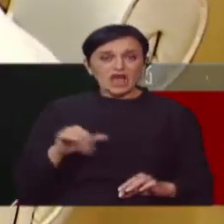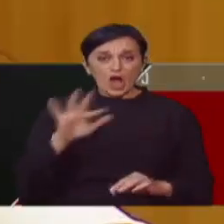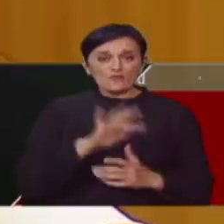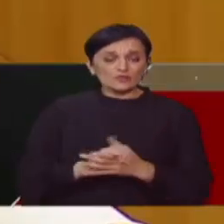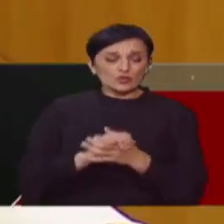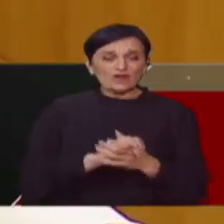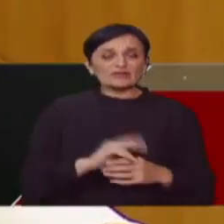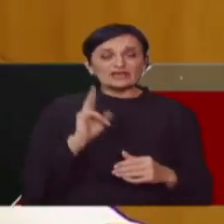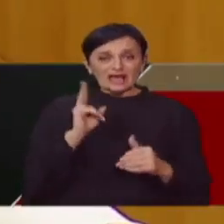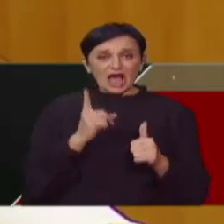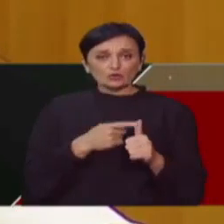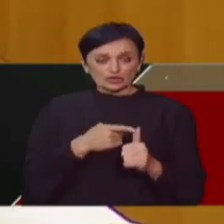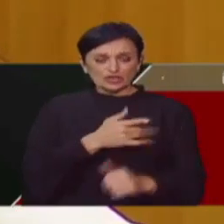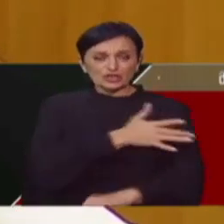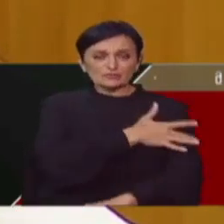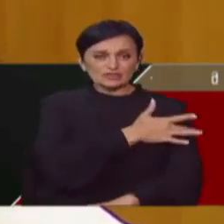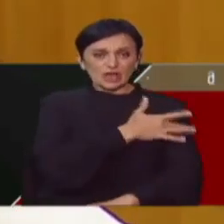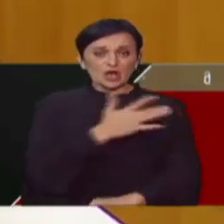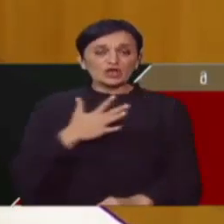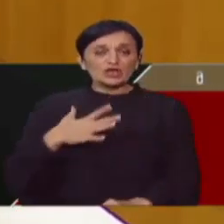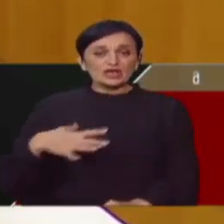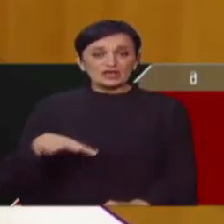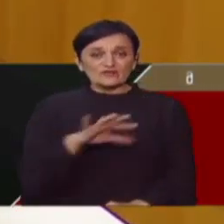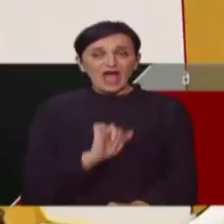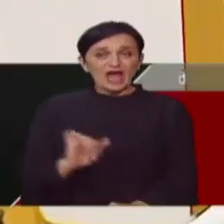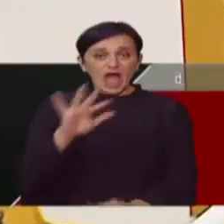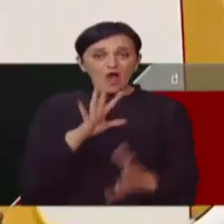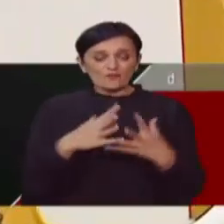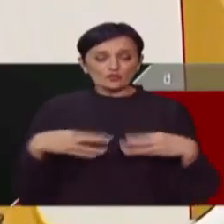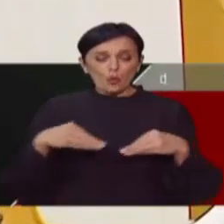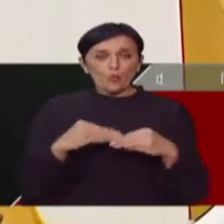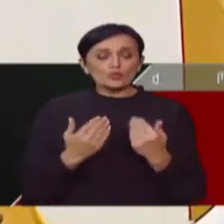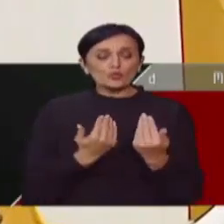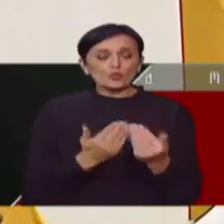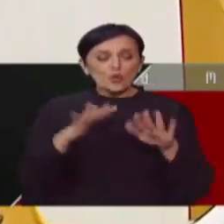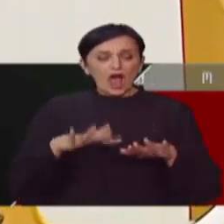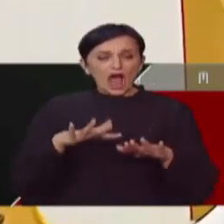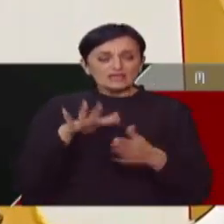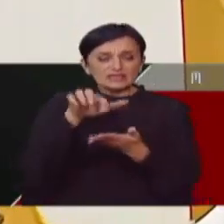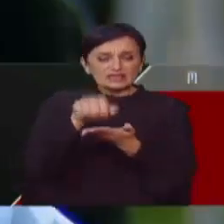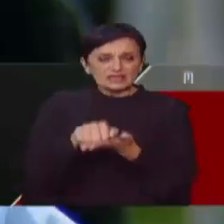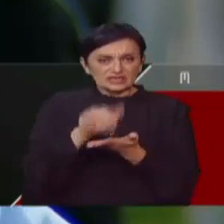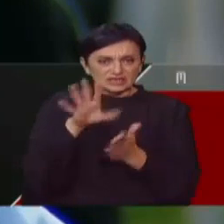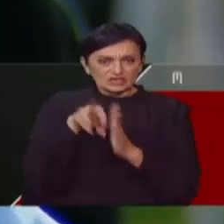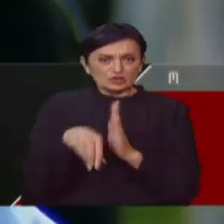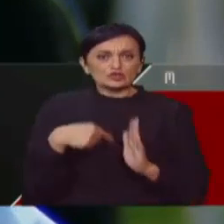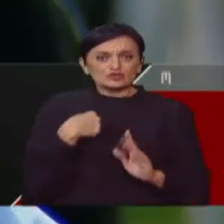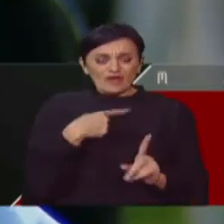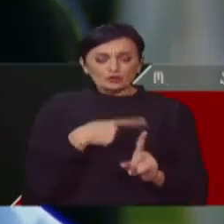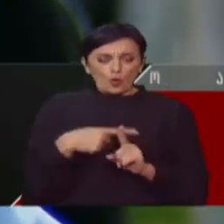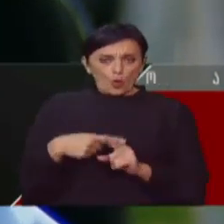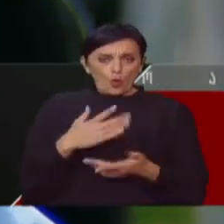ევროკავშირის კანდიდატის სტატუსს იმსახურებს და ქვეყანა ევროპულ ოჯახში კუთვნილ ადგილს დაიმკვიდრებს. Ჩვენ ოპტიმისტურად